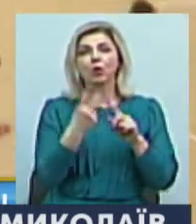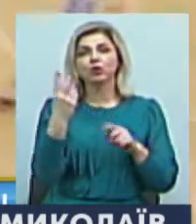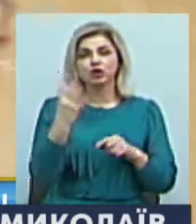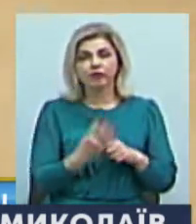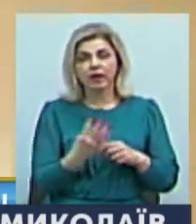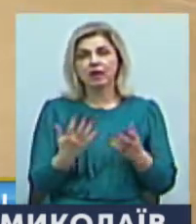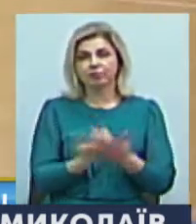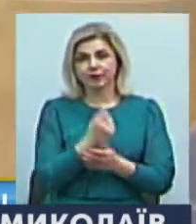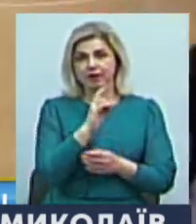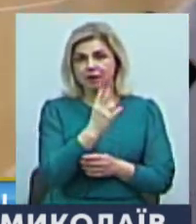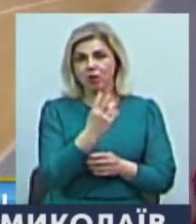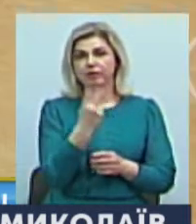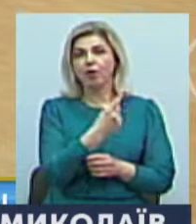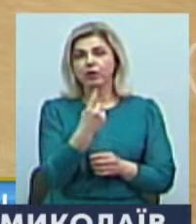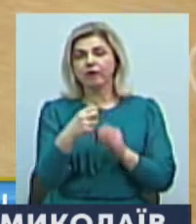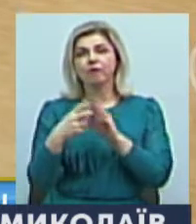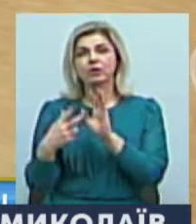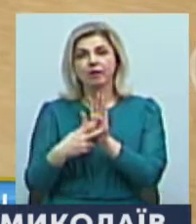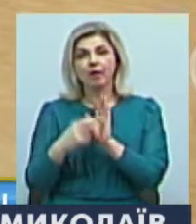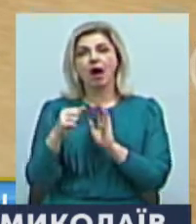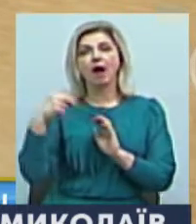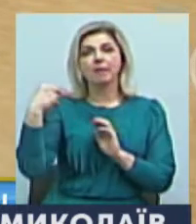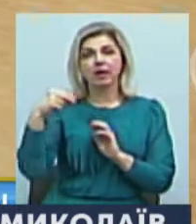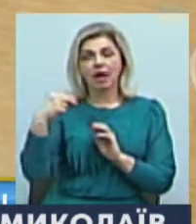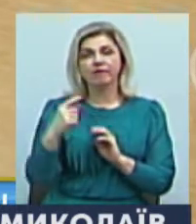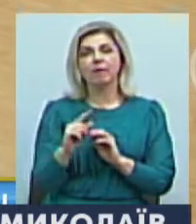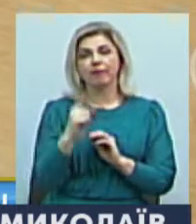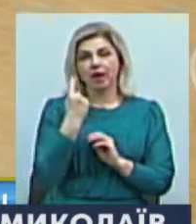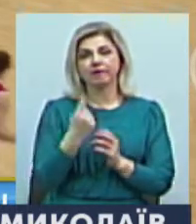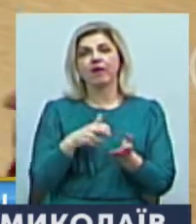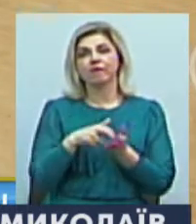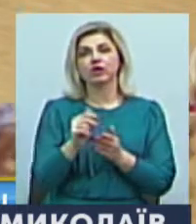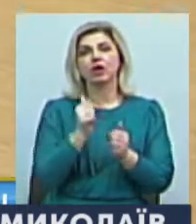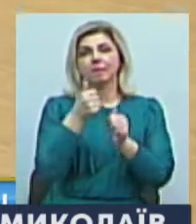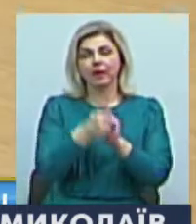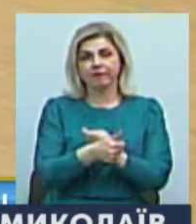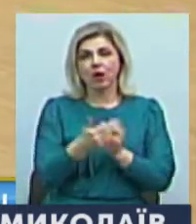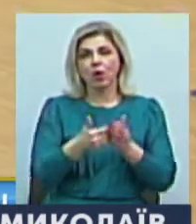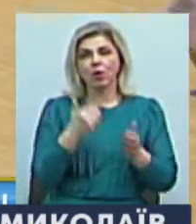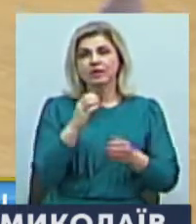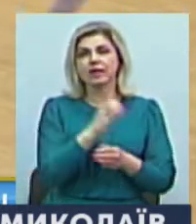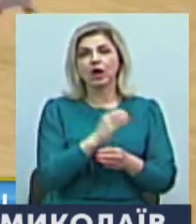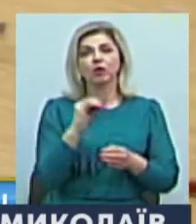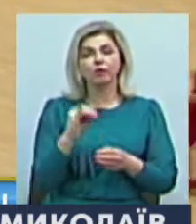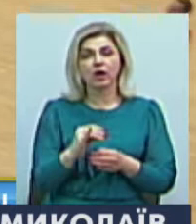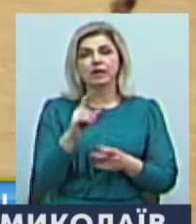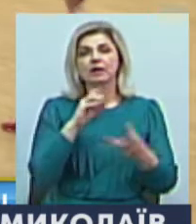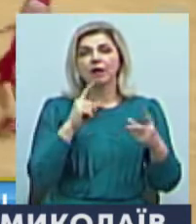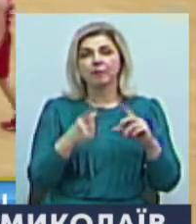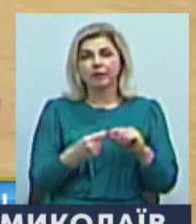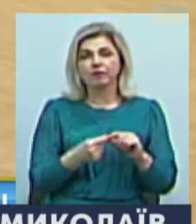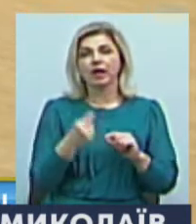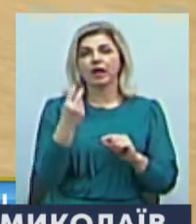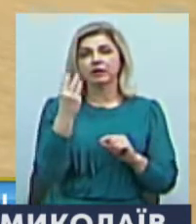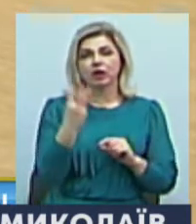миколаївці – 21-18. По перерві Ніко Баскет вперше вийшов вперед завдяки трьохочковому від Сергія Юркевічуса. За підсумками третьої чверті